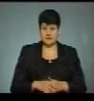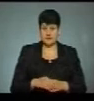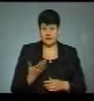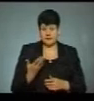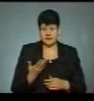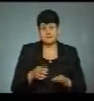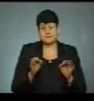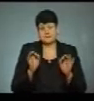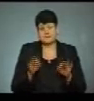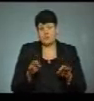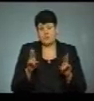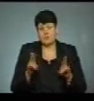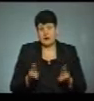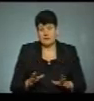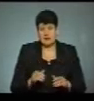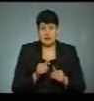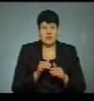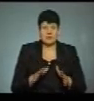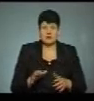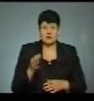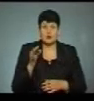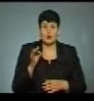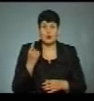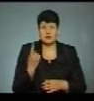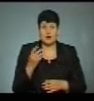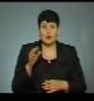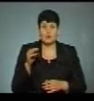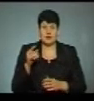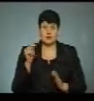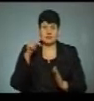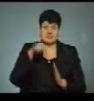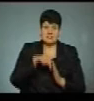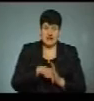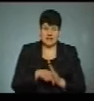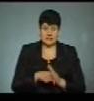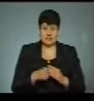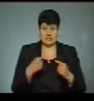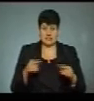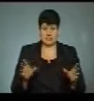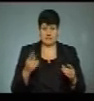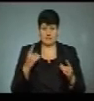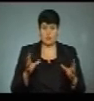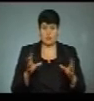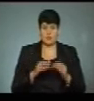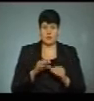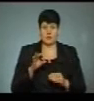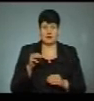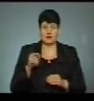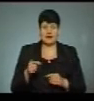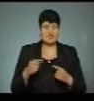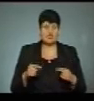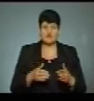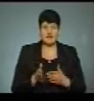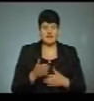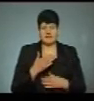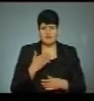дій не може якась одна ОТГ діяти всередині великої іншої об'єднаної громади. Що інших варіантів немає,